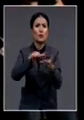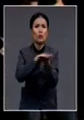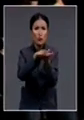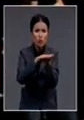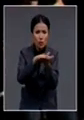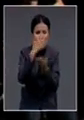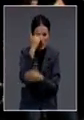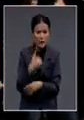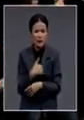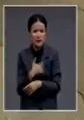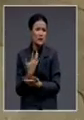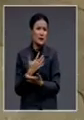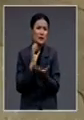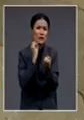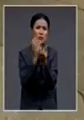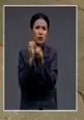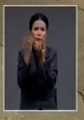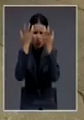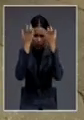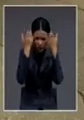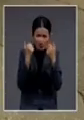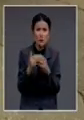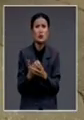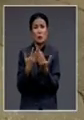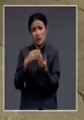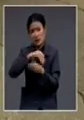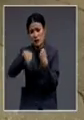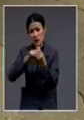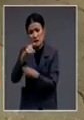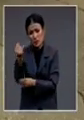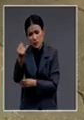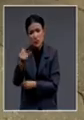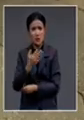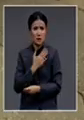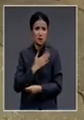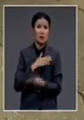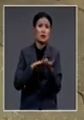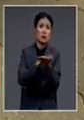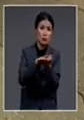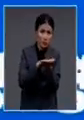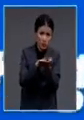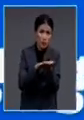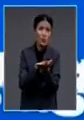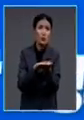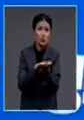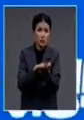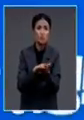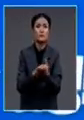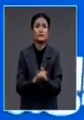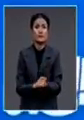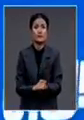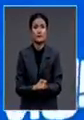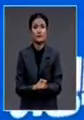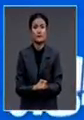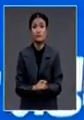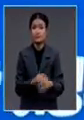ลท่ามกลางสถานการณ์เศรษฐกิจที่อยู่ในภาวะยากลำบากแบบนี้รวมไปถึงสถานการณ์บนคาบสมุทรเกาหลีที่ตึงเครียดมิสเต